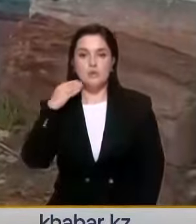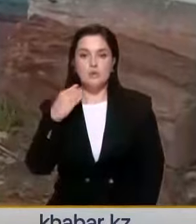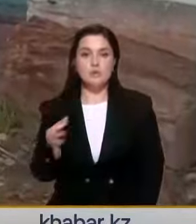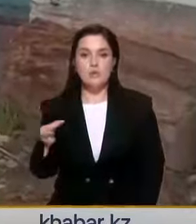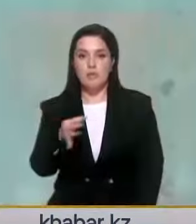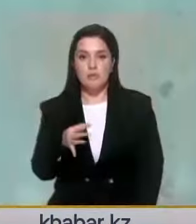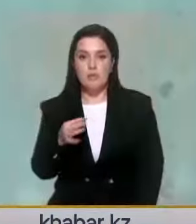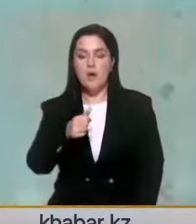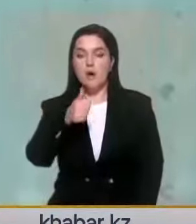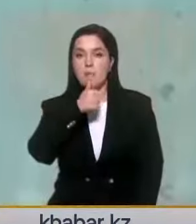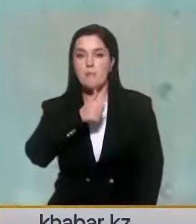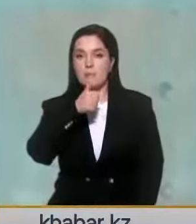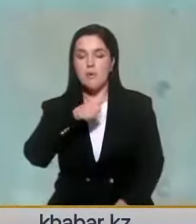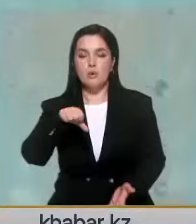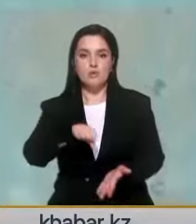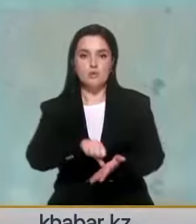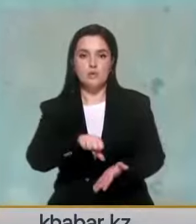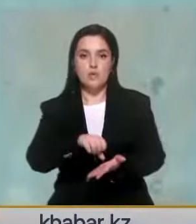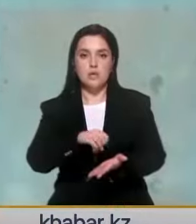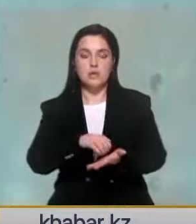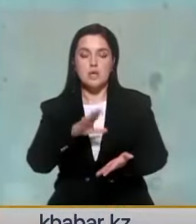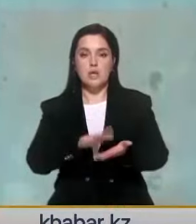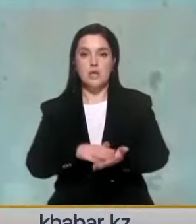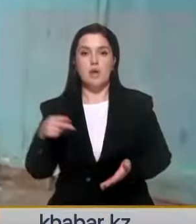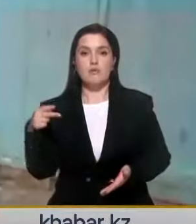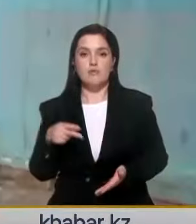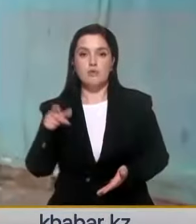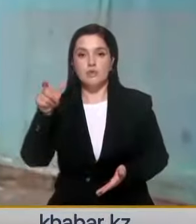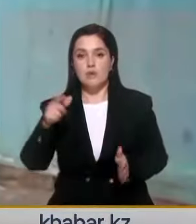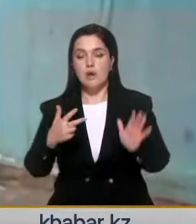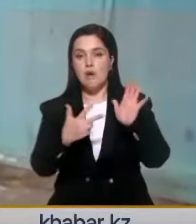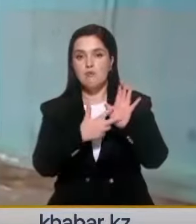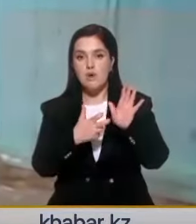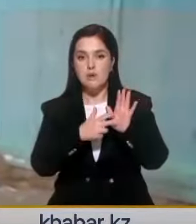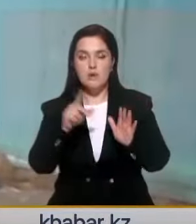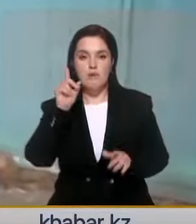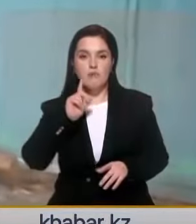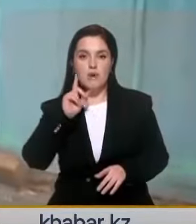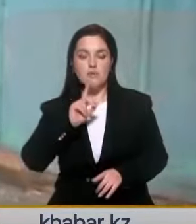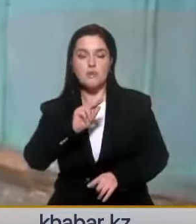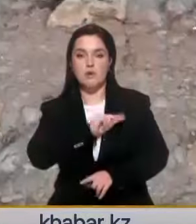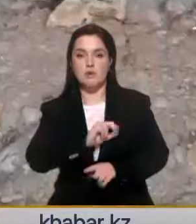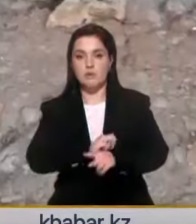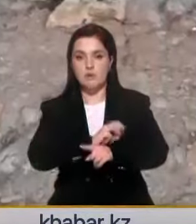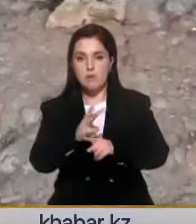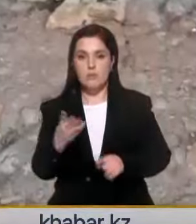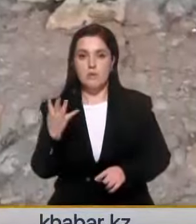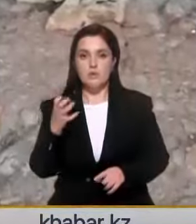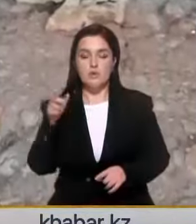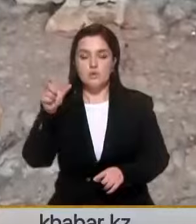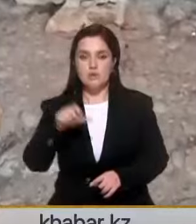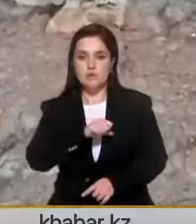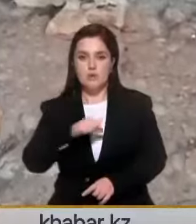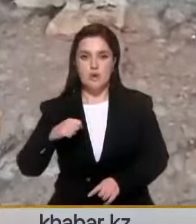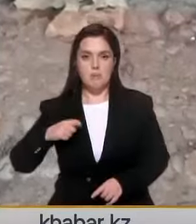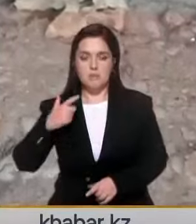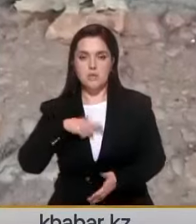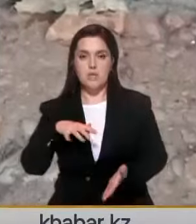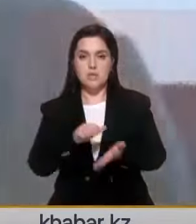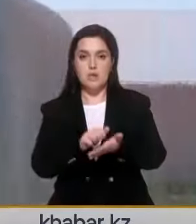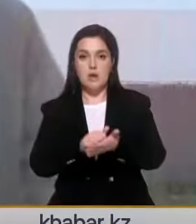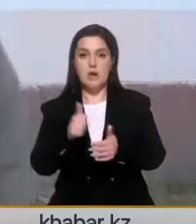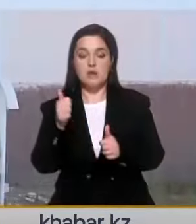на пробации около 2000 человек 800 из них временно трудоустроены более 400 самозанятые каждый из